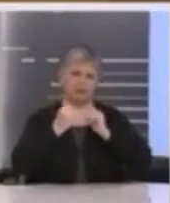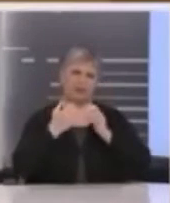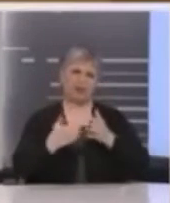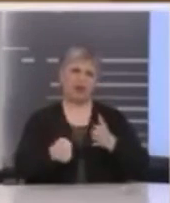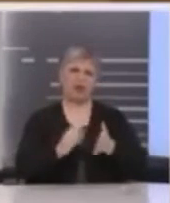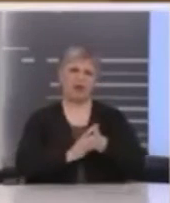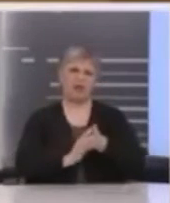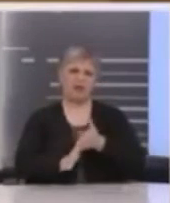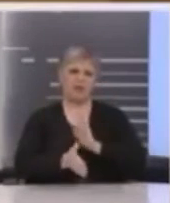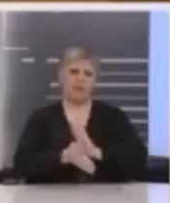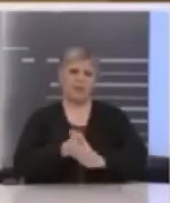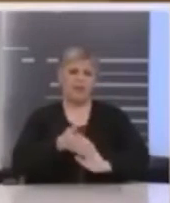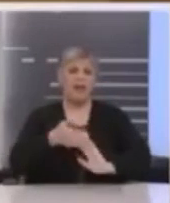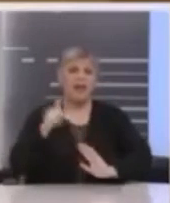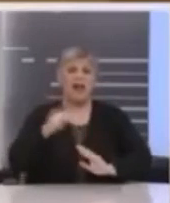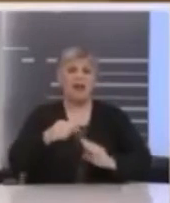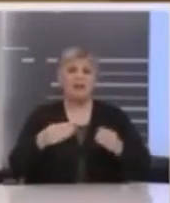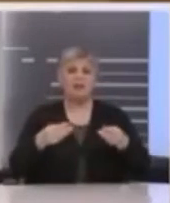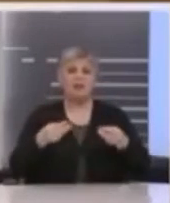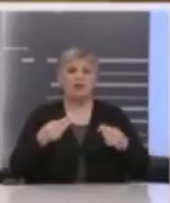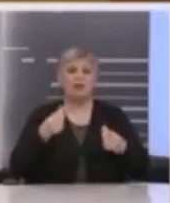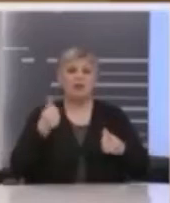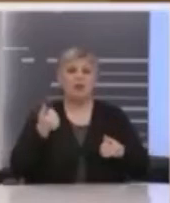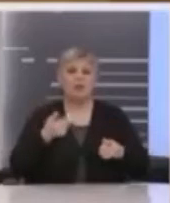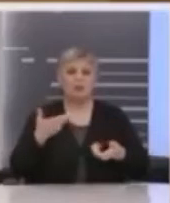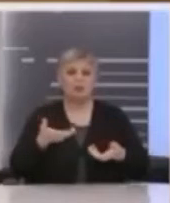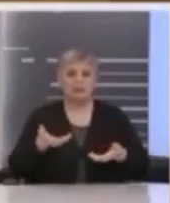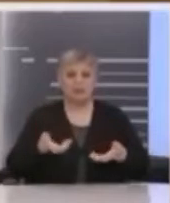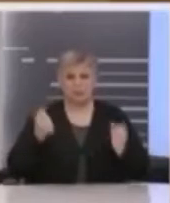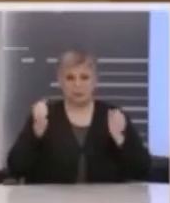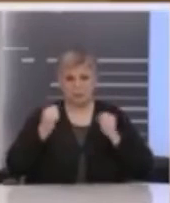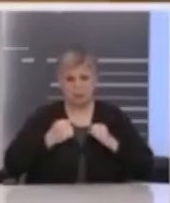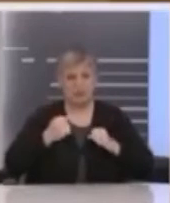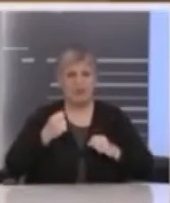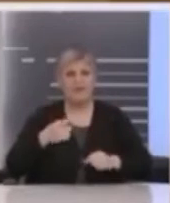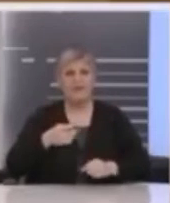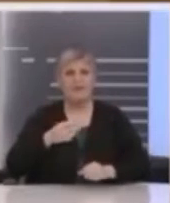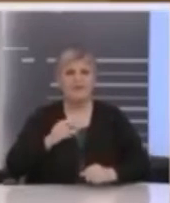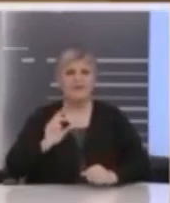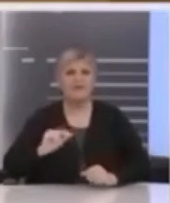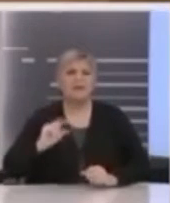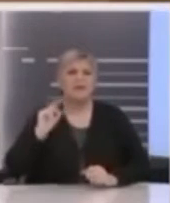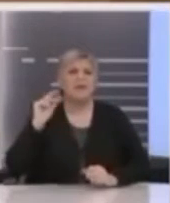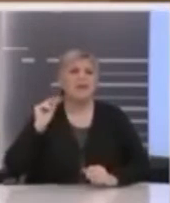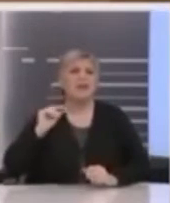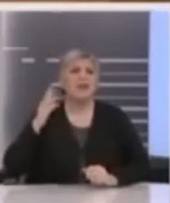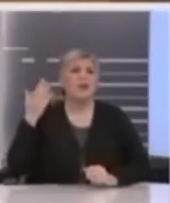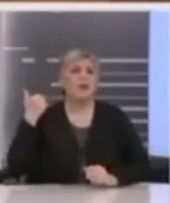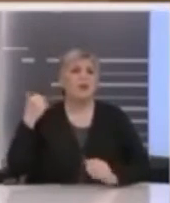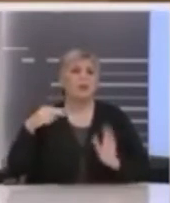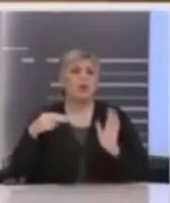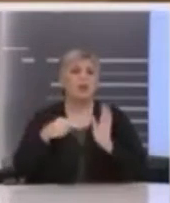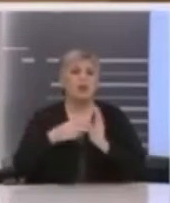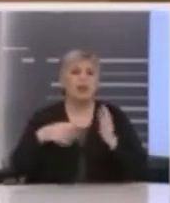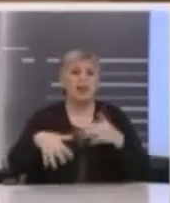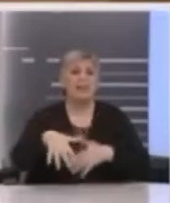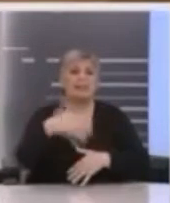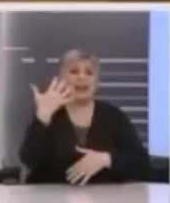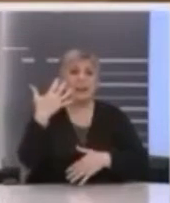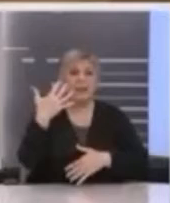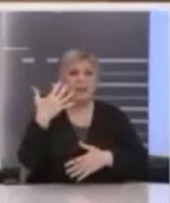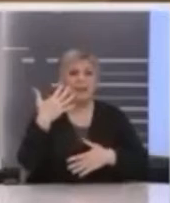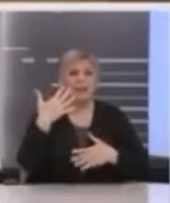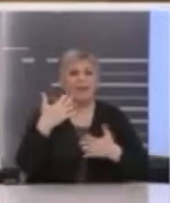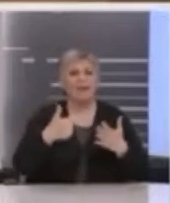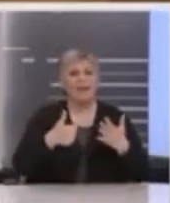απολύτως συγκρίσιμη με τη βλάβη του τραγικού πρώτου εξαμήνου του 2015.